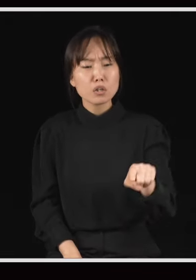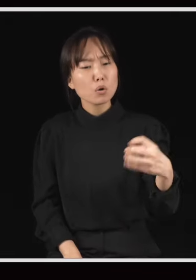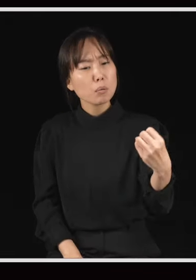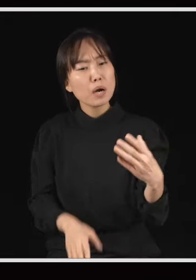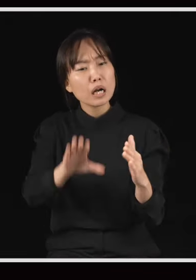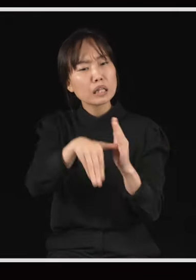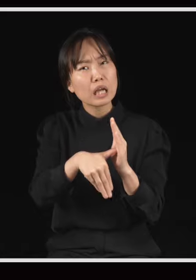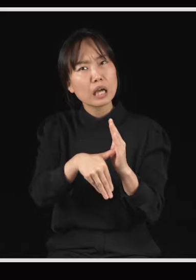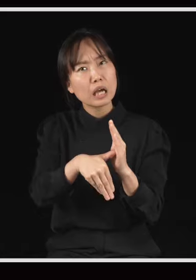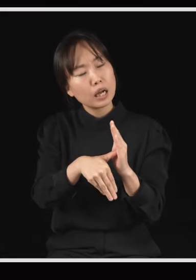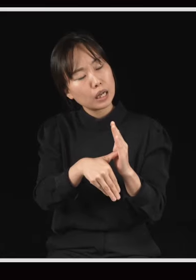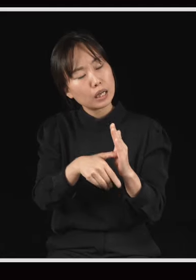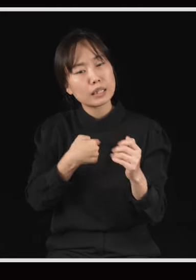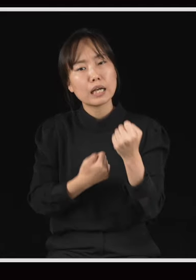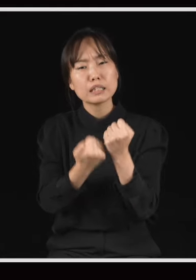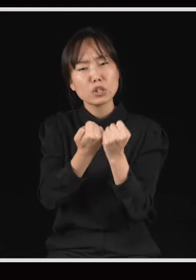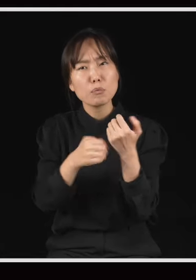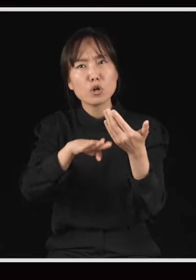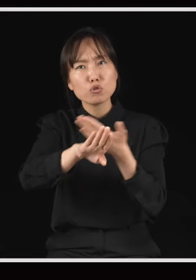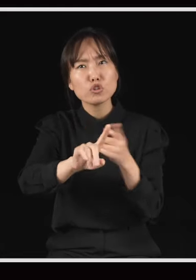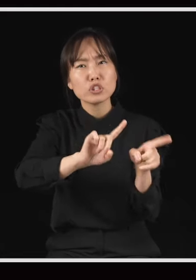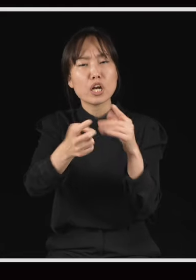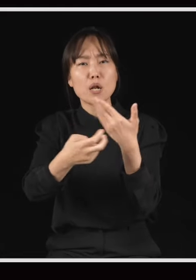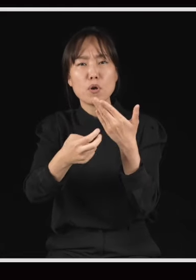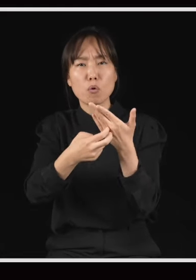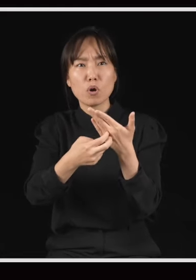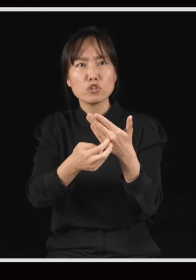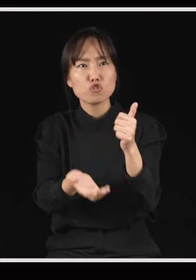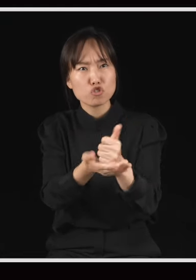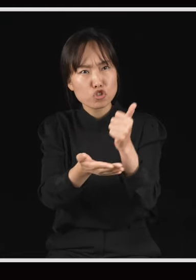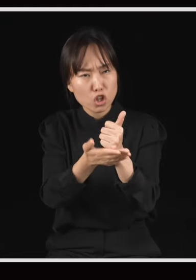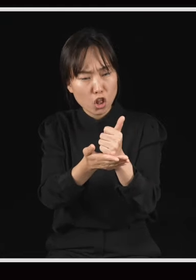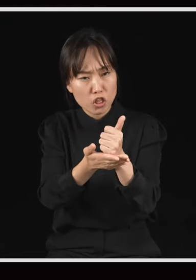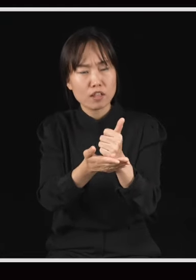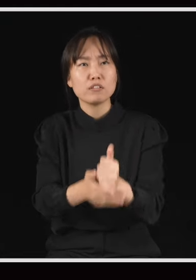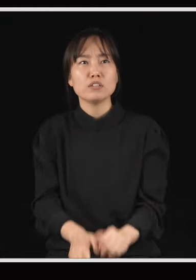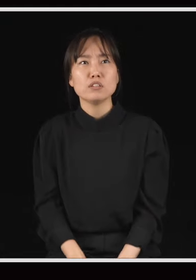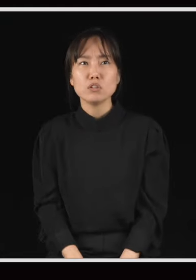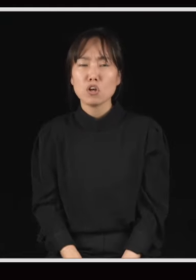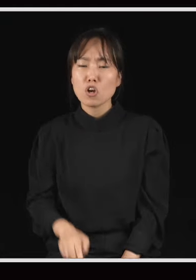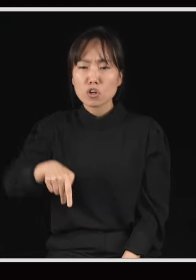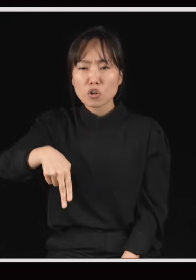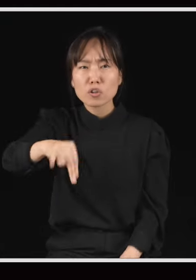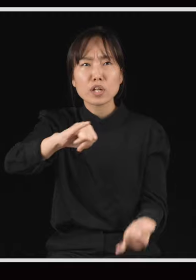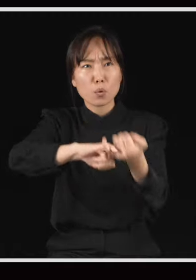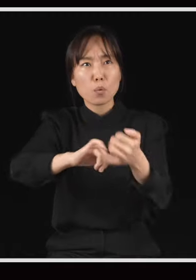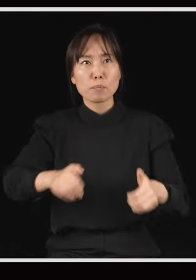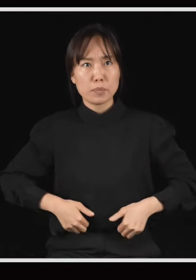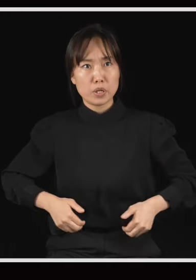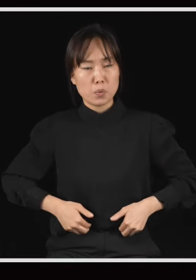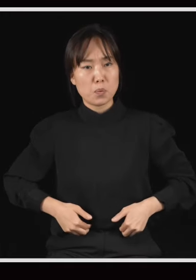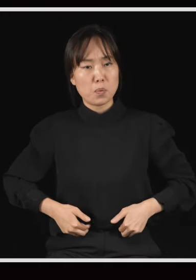그런 경우에 이제 여러 가지 이제 설명을 해드리고 재활의학과로 보내드리고 재활도 하고 하는데요. 일단 걸어야 돼요. 걷는 거는 필요하고요.